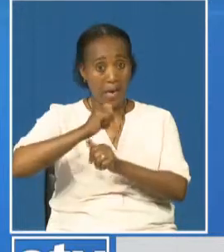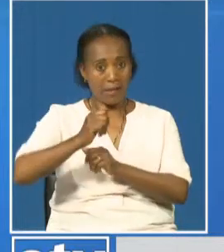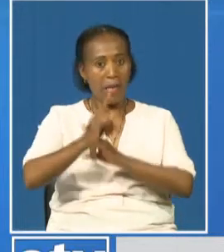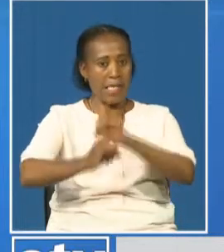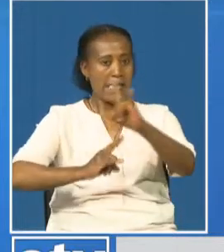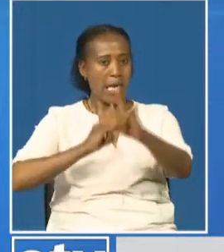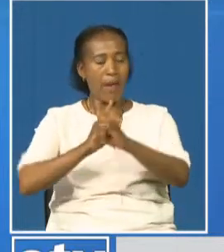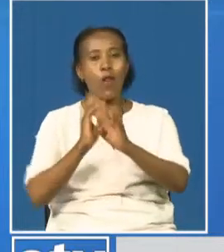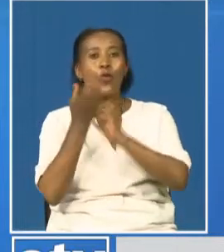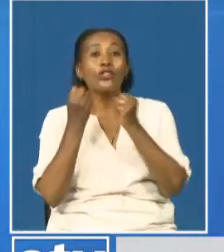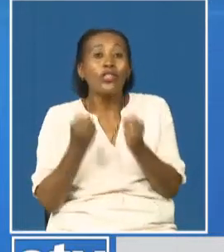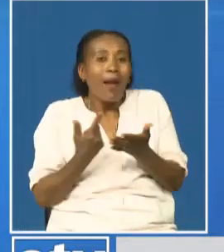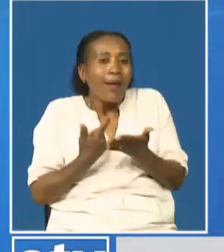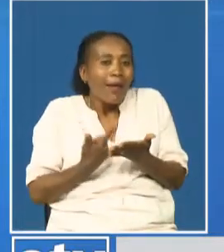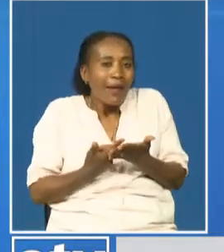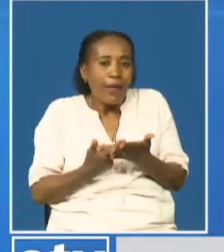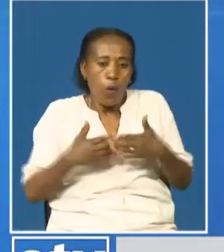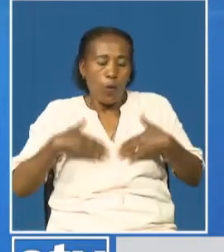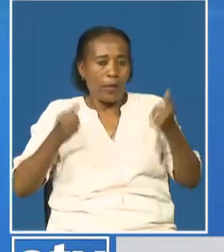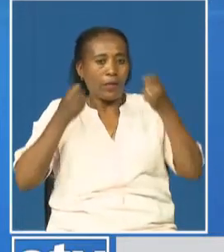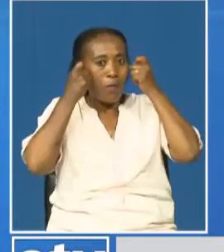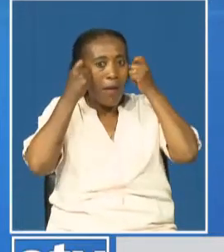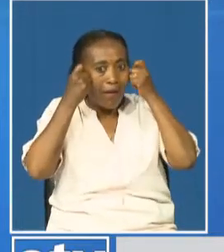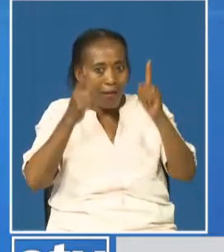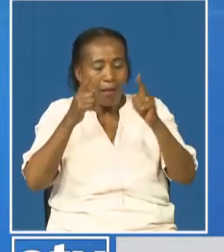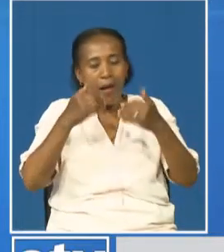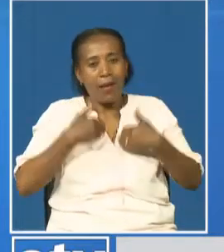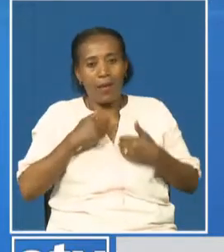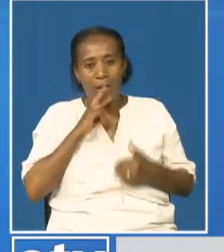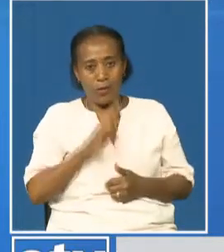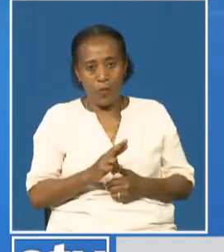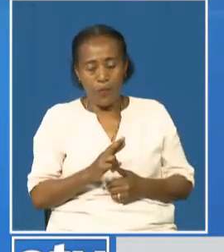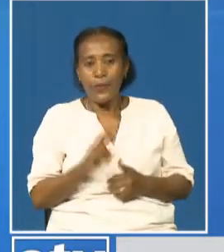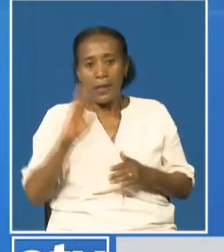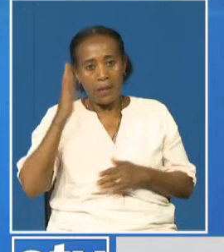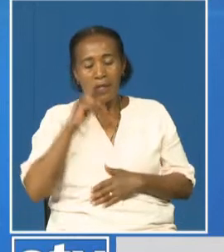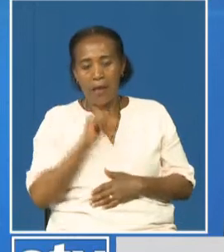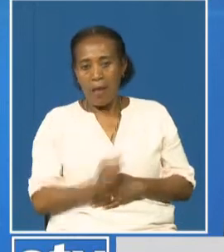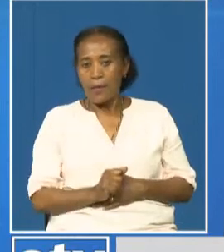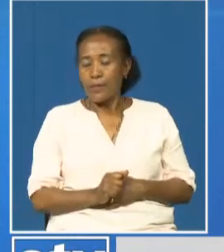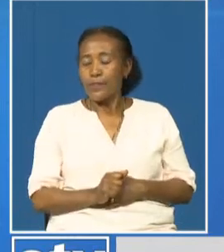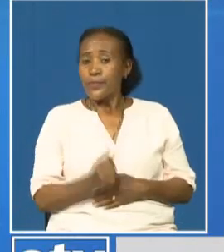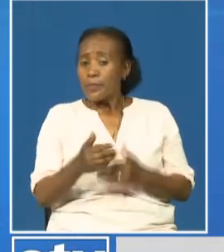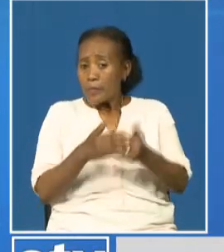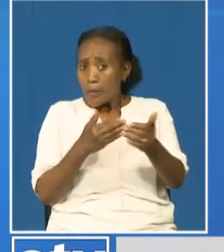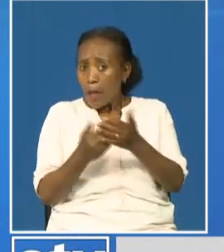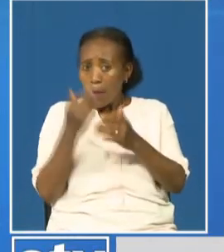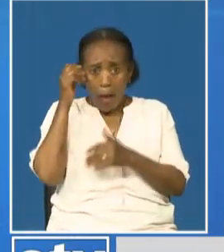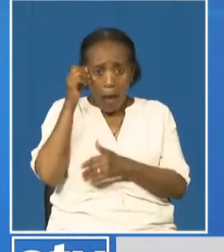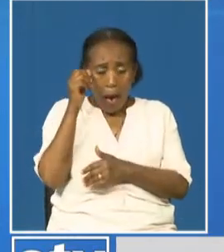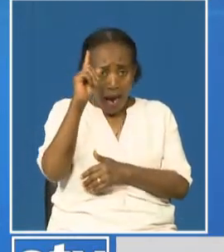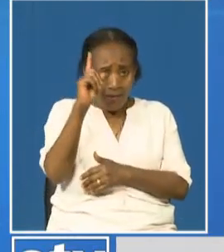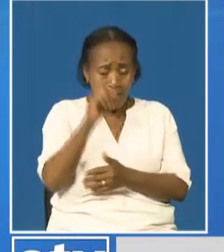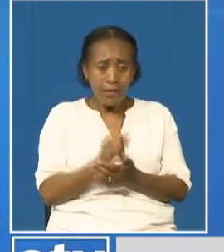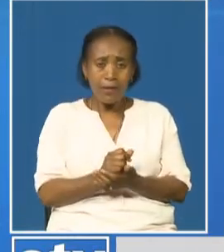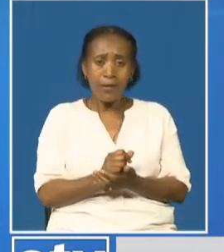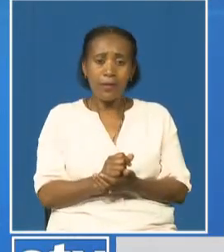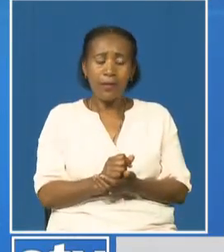የምናሳልፍበት ዘመን ሊሆን ይችላልና ይሄንን ወጣቶች መረዳት ያለባቸው ይመስለኛል ምናልባት